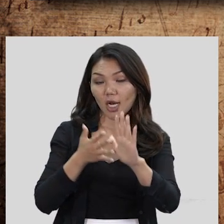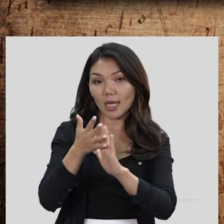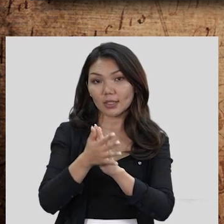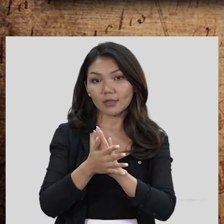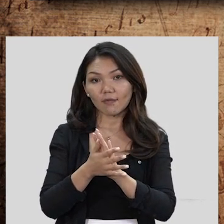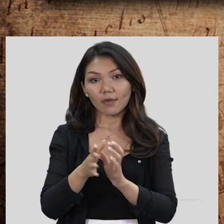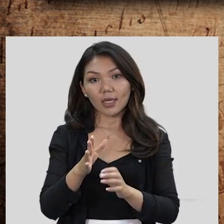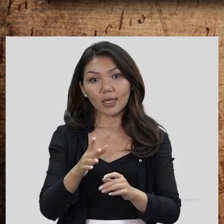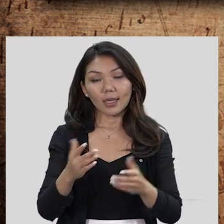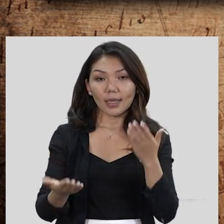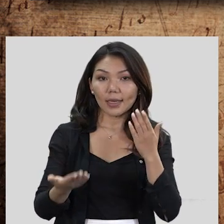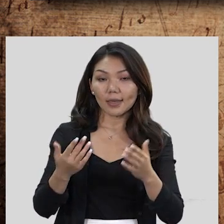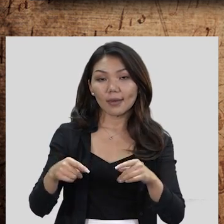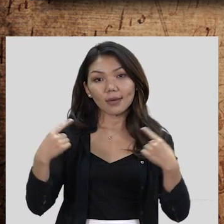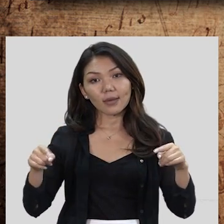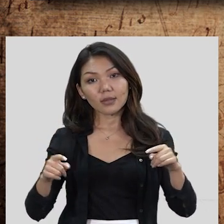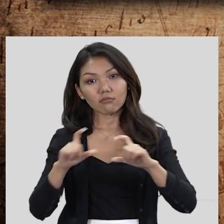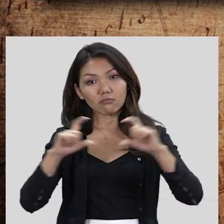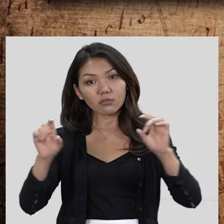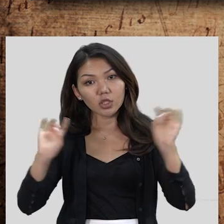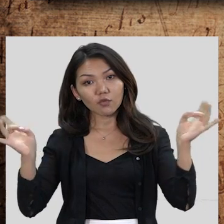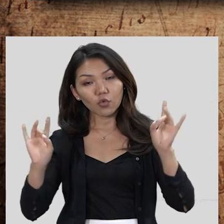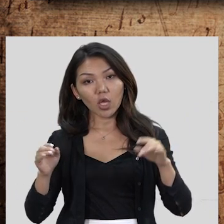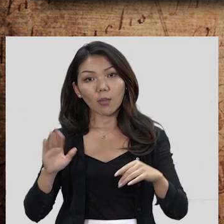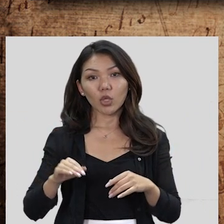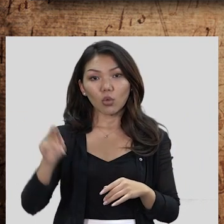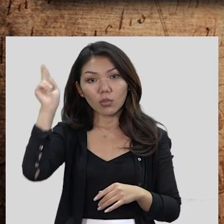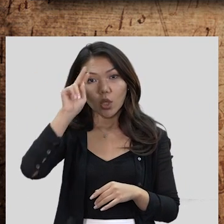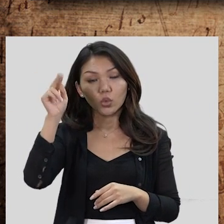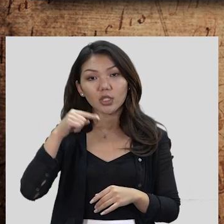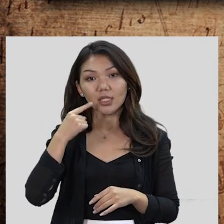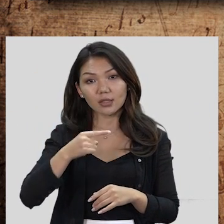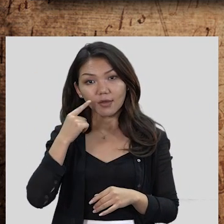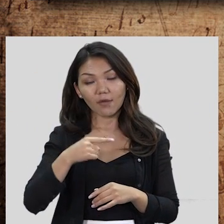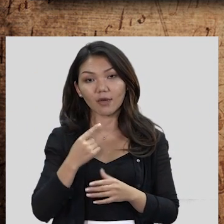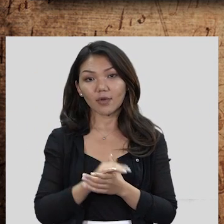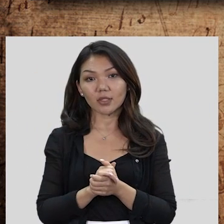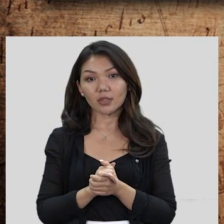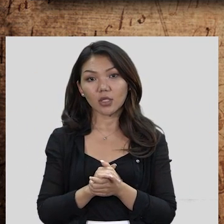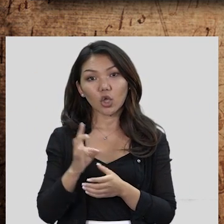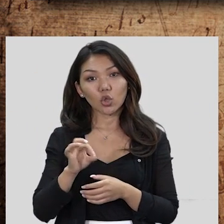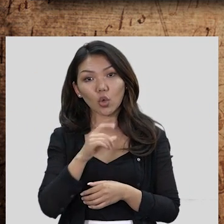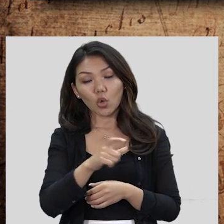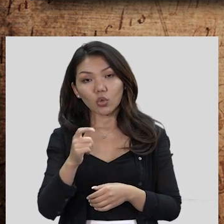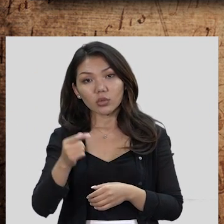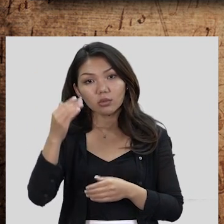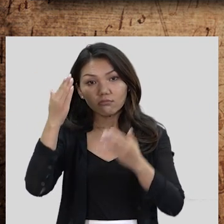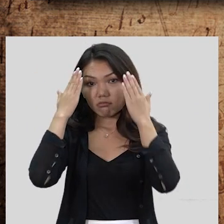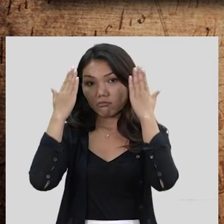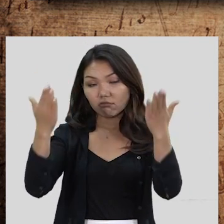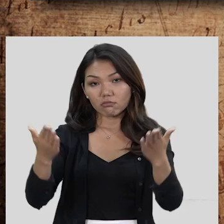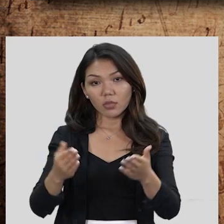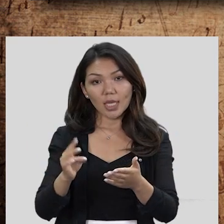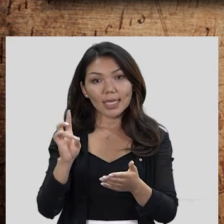различные звуки но постепенно они овладели разговорной речи но люди не умели ни читать ни писать